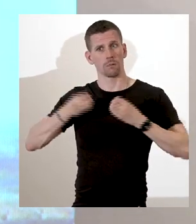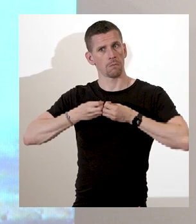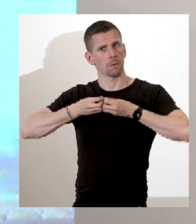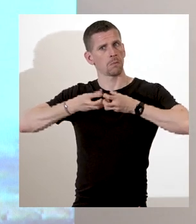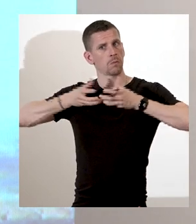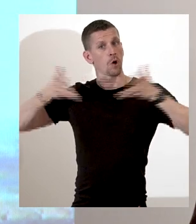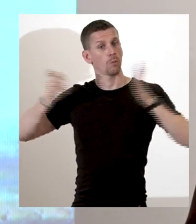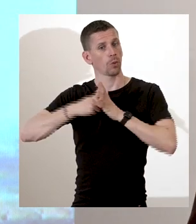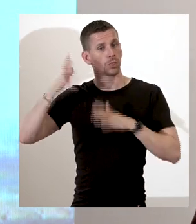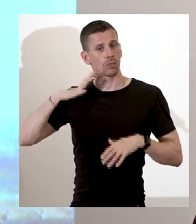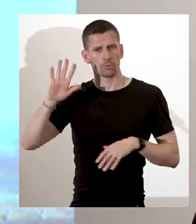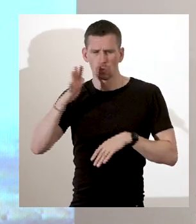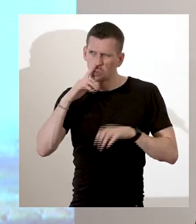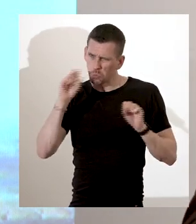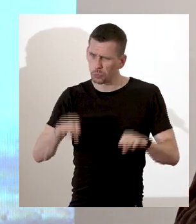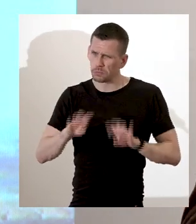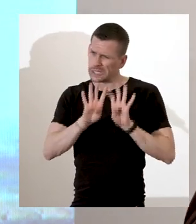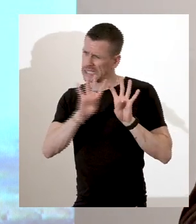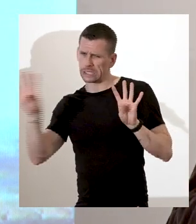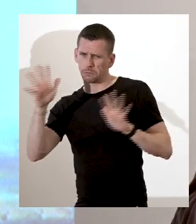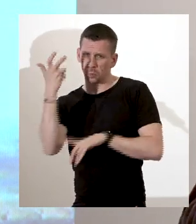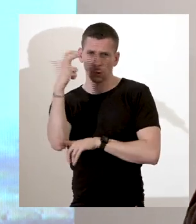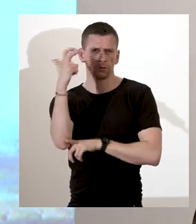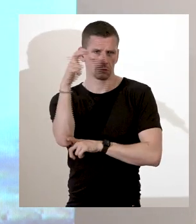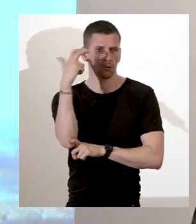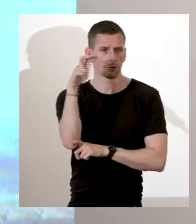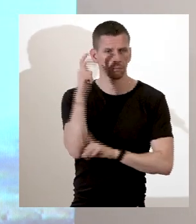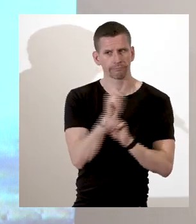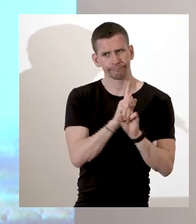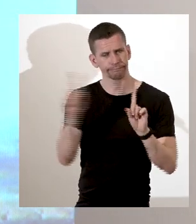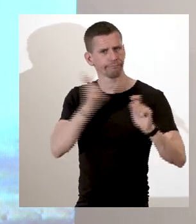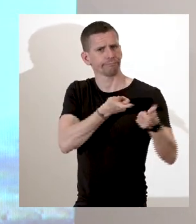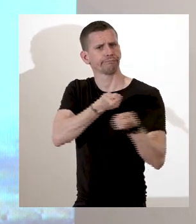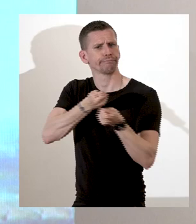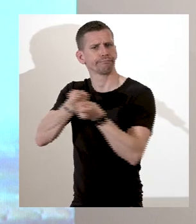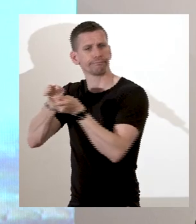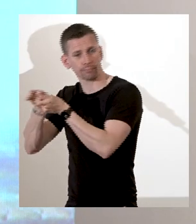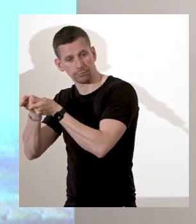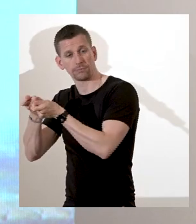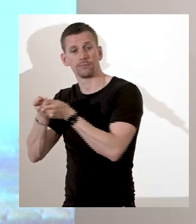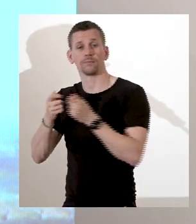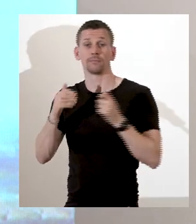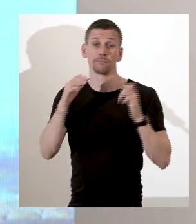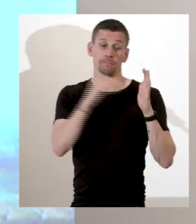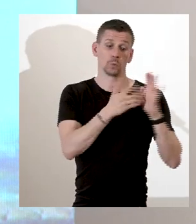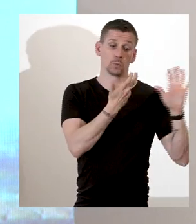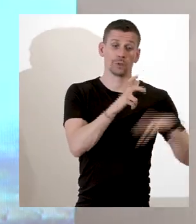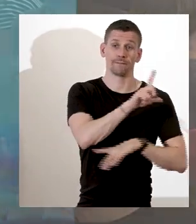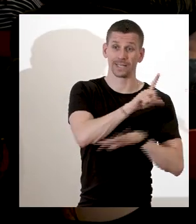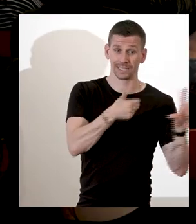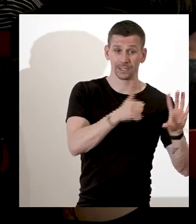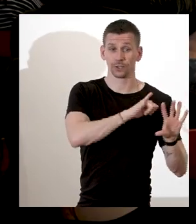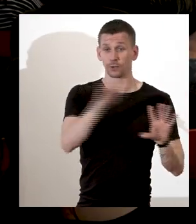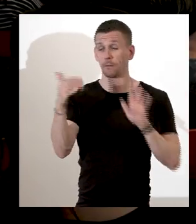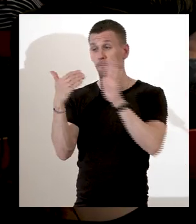recensés. Et donc entre 1826 et 1850, donc déjà leur nombre